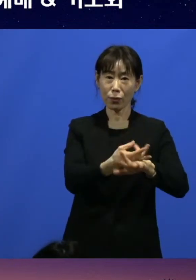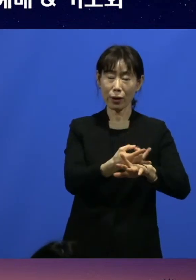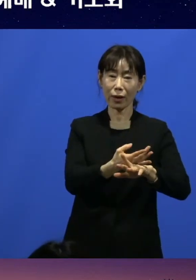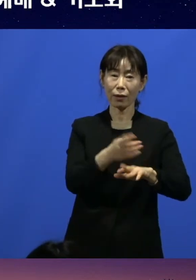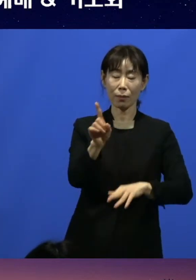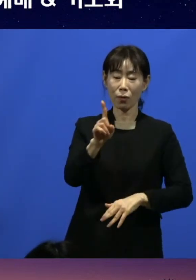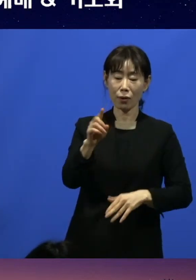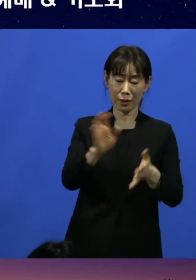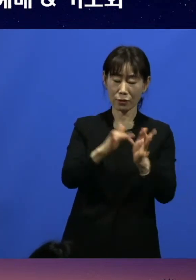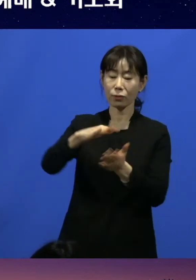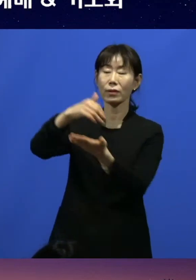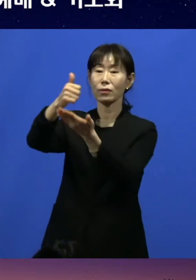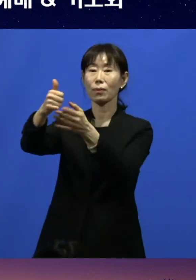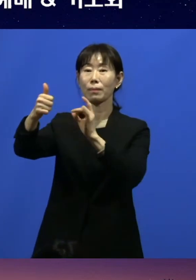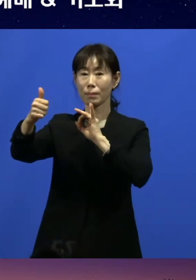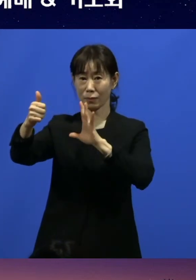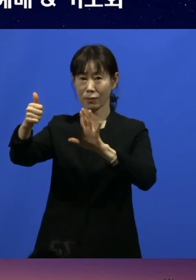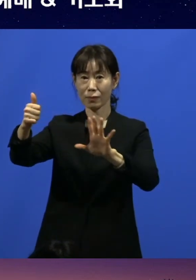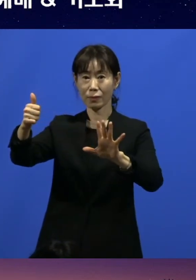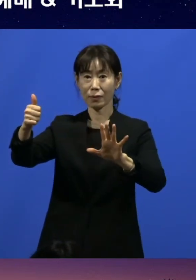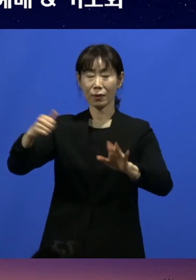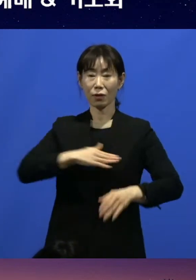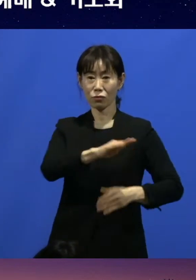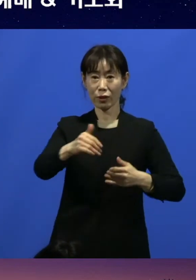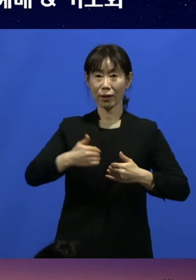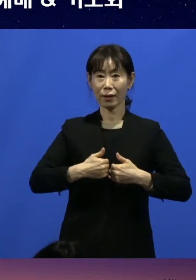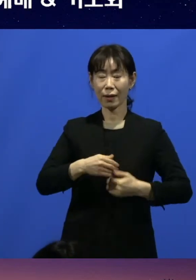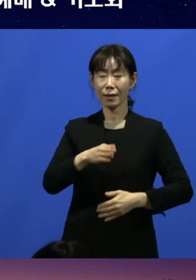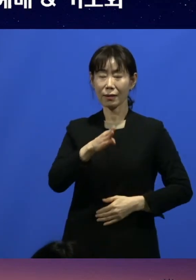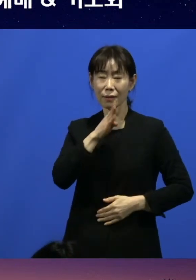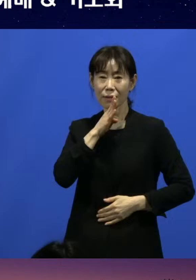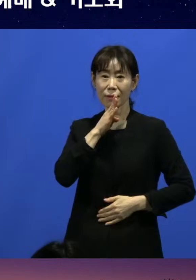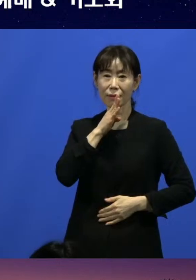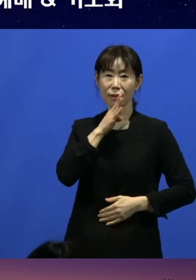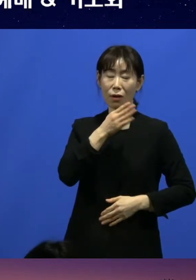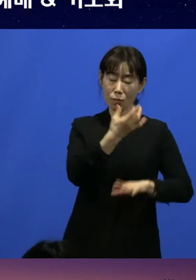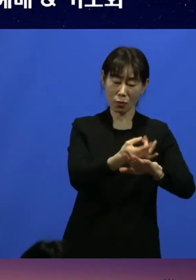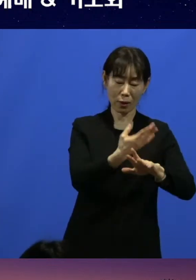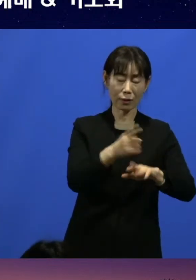그리스도에 있어요. 우리에게 진정한 보화는 천국인 것입니다.